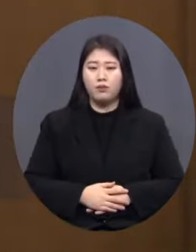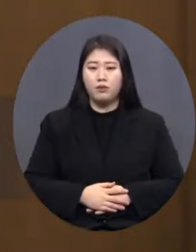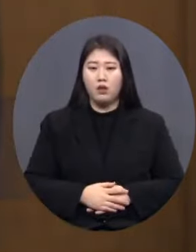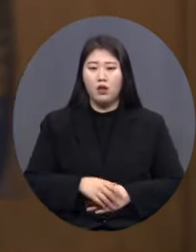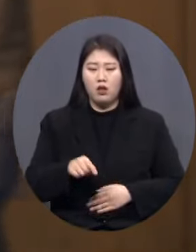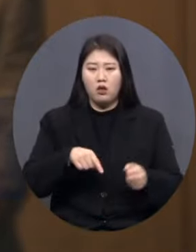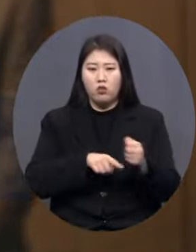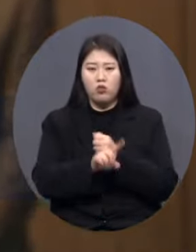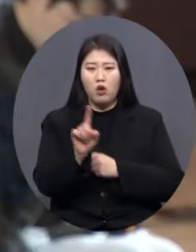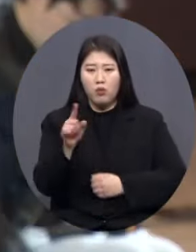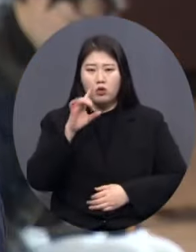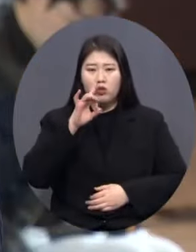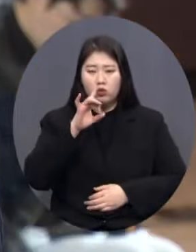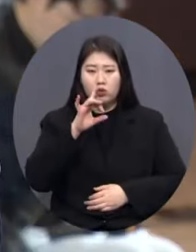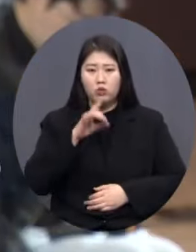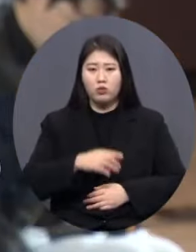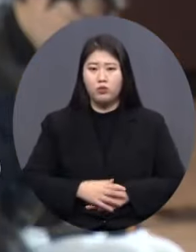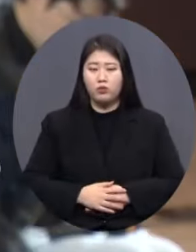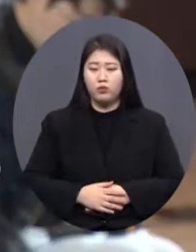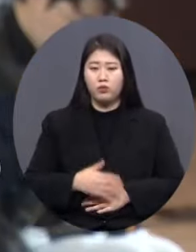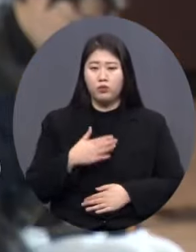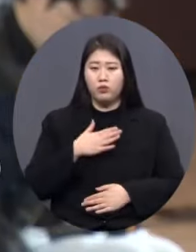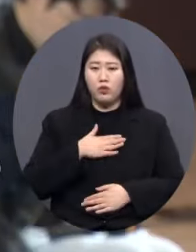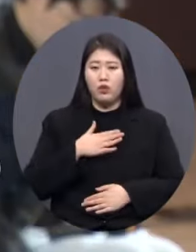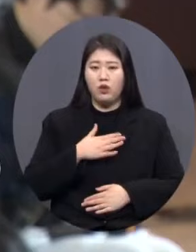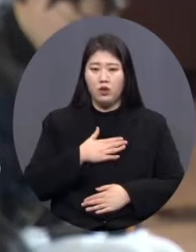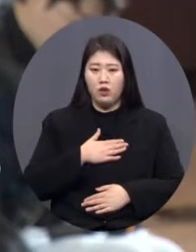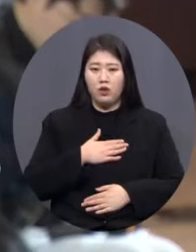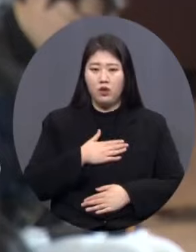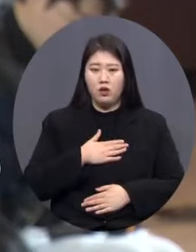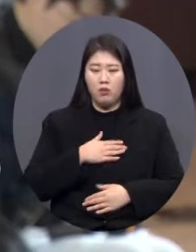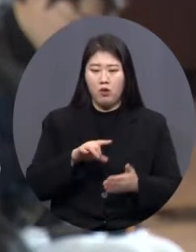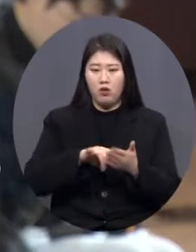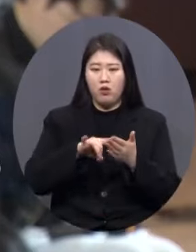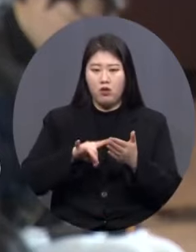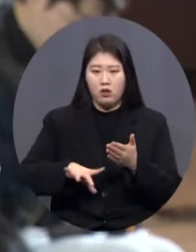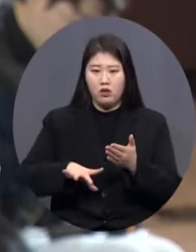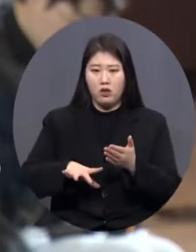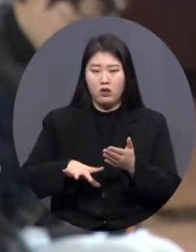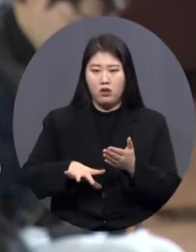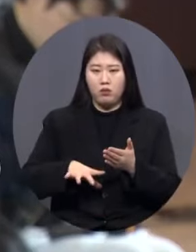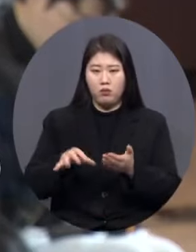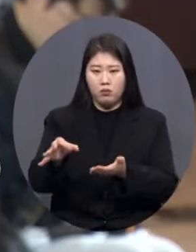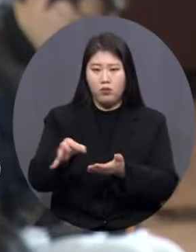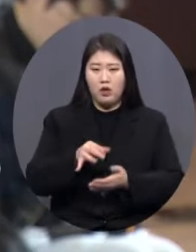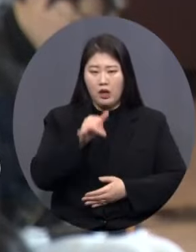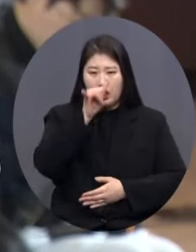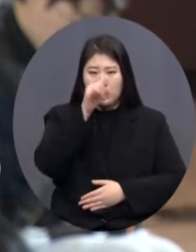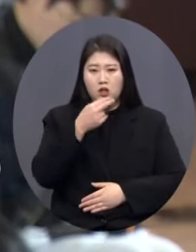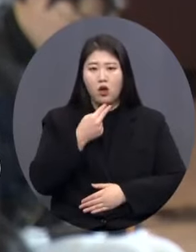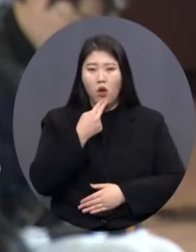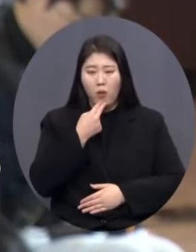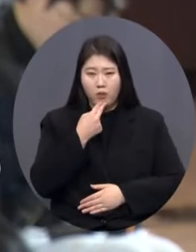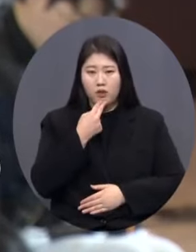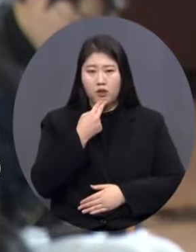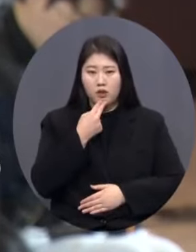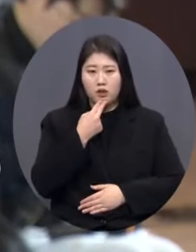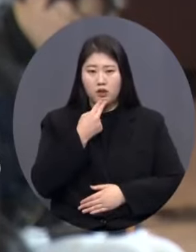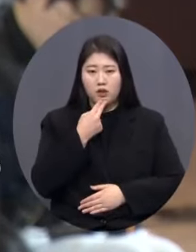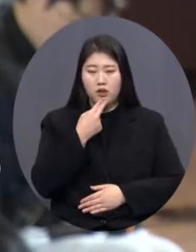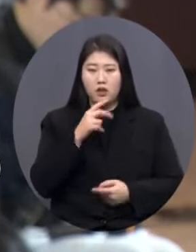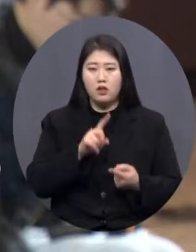배경이 무엇인지 궁금하고 저희들한테 교부세가 좀 더 올 수 있는지 아니면